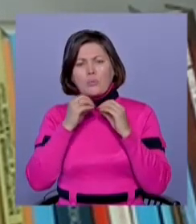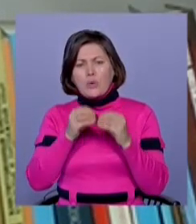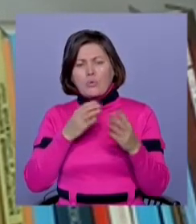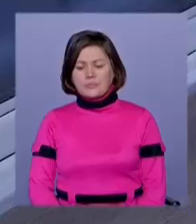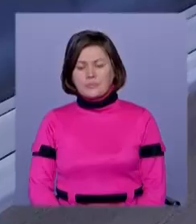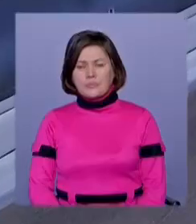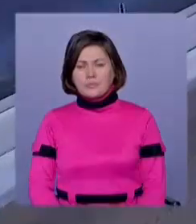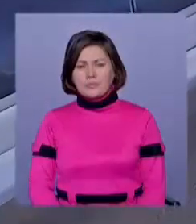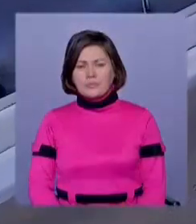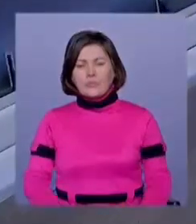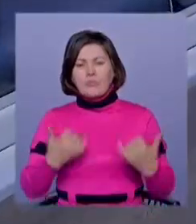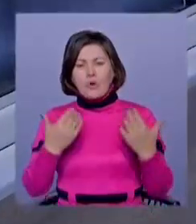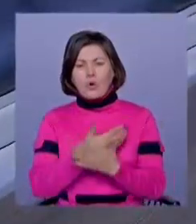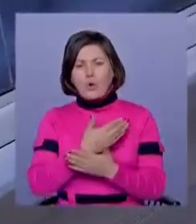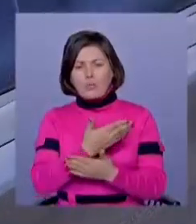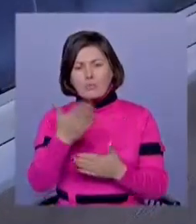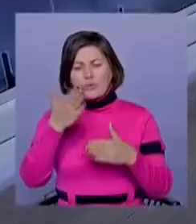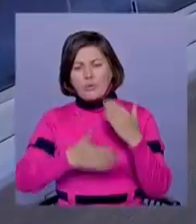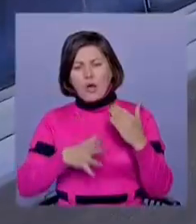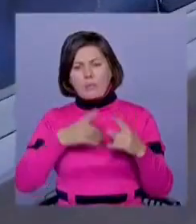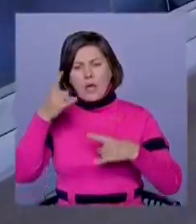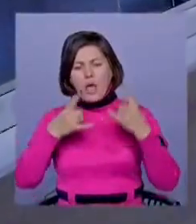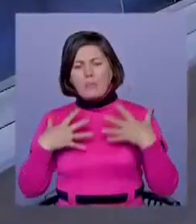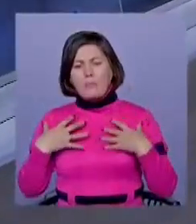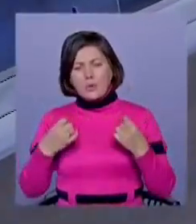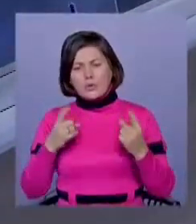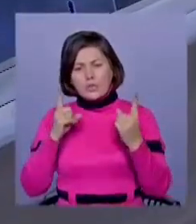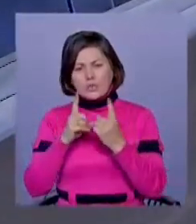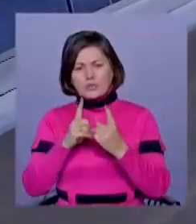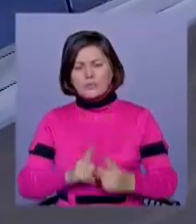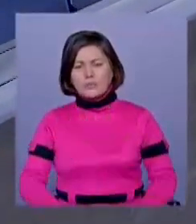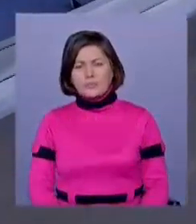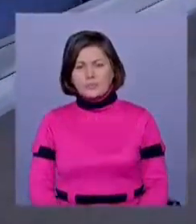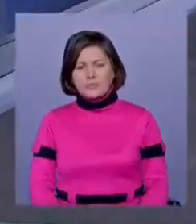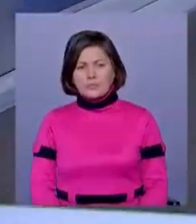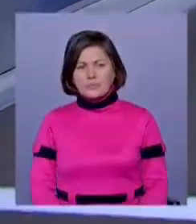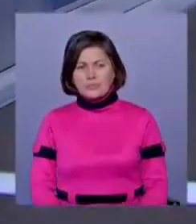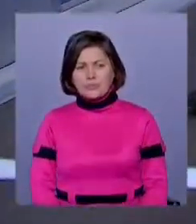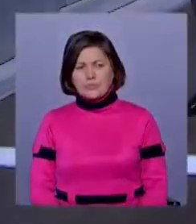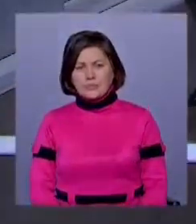қуанамыз. Бүгінгі хабарымыз осымен тәмәм, эфирде аман саулықта дидарласқанша.